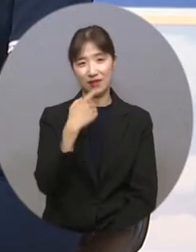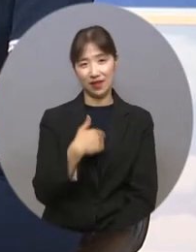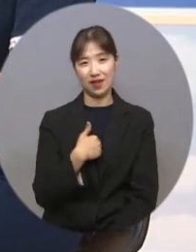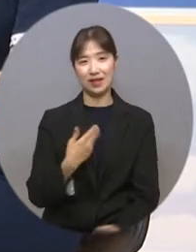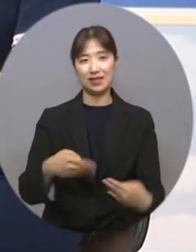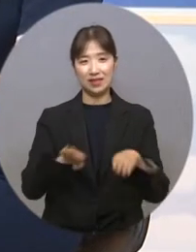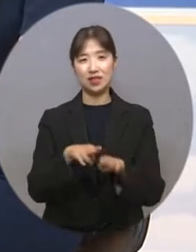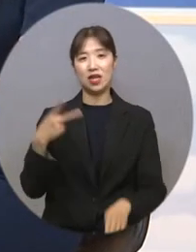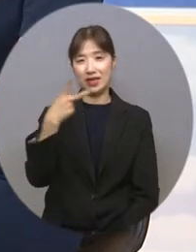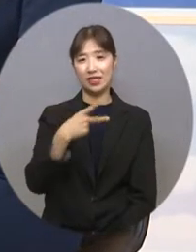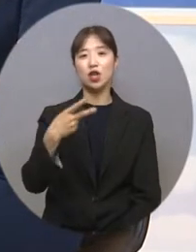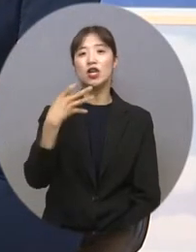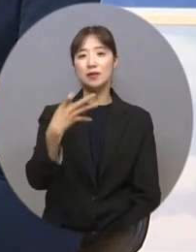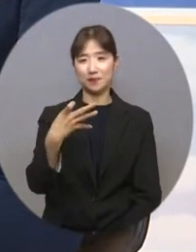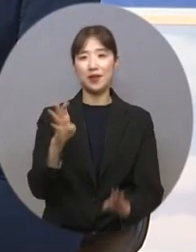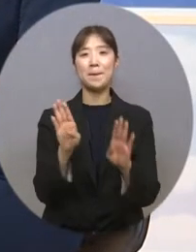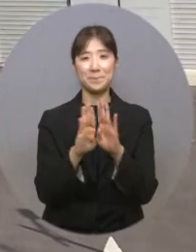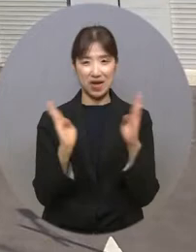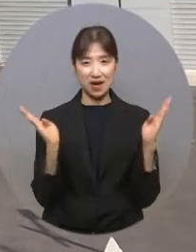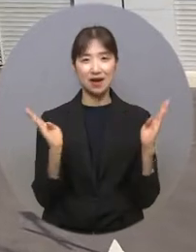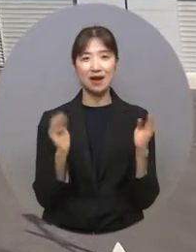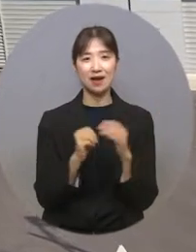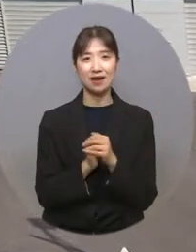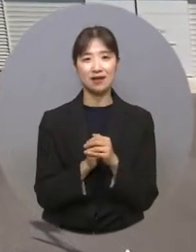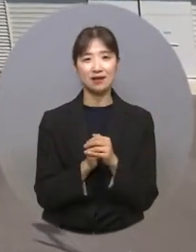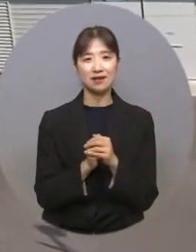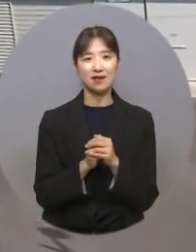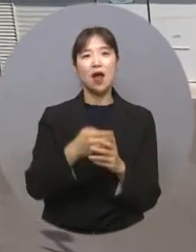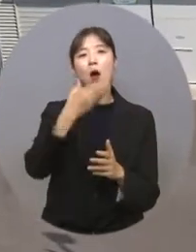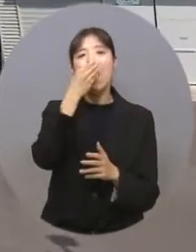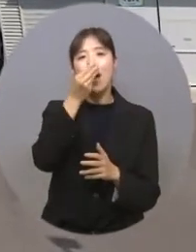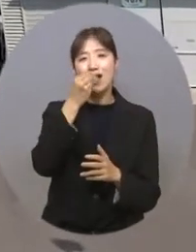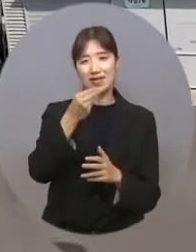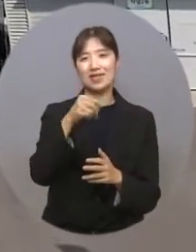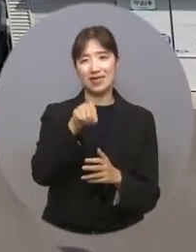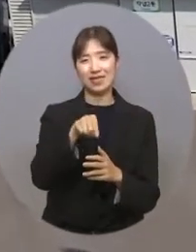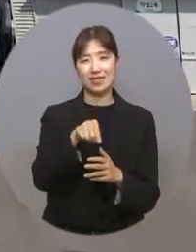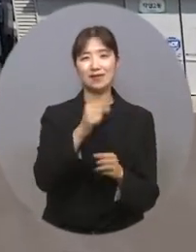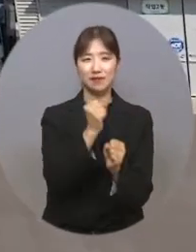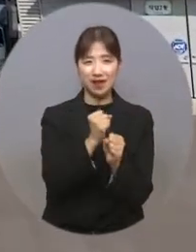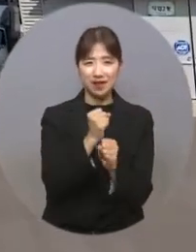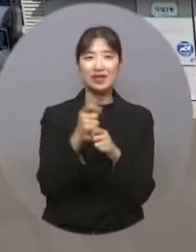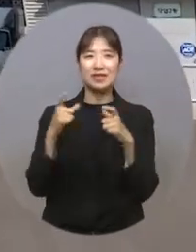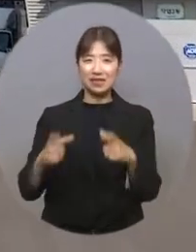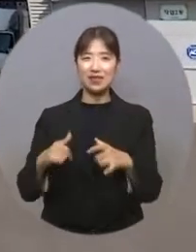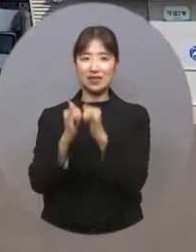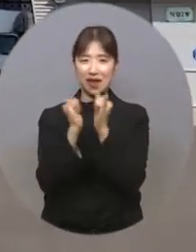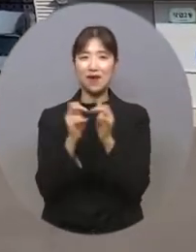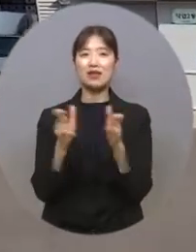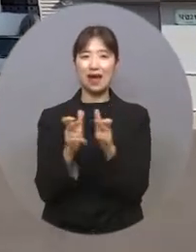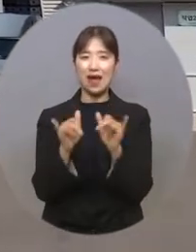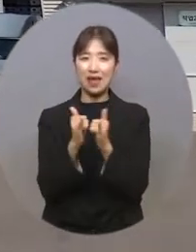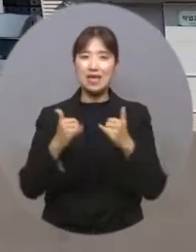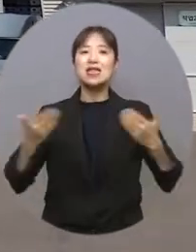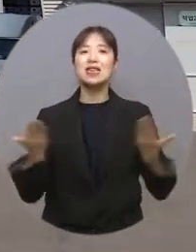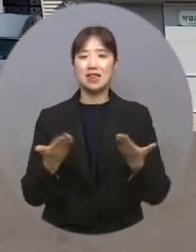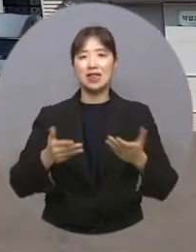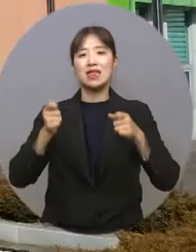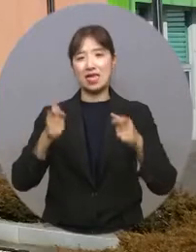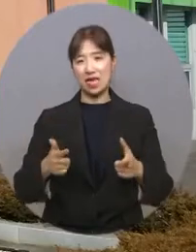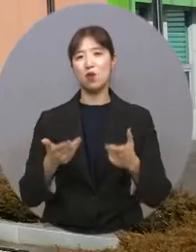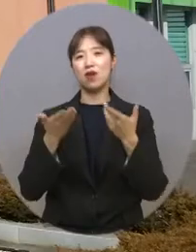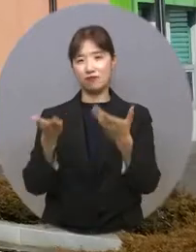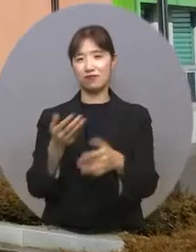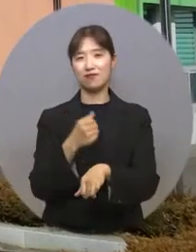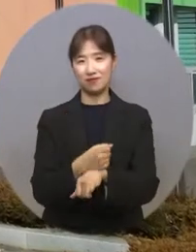세상은 2014년 이제 개원 이래요. 화장지를 생산하고 또 지역사회 장애인들에게 근로의 어떤 기회를 제공을